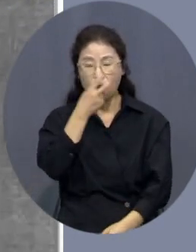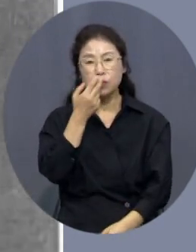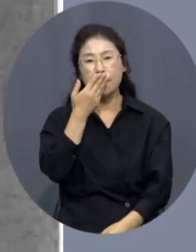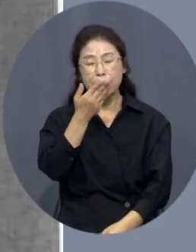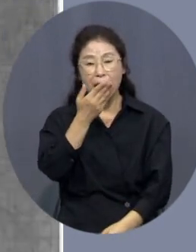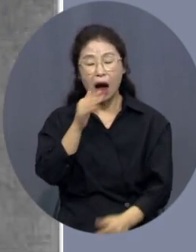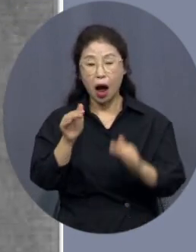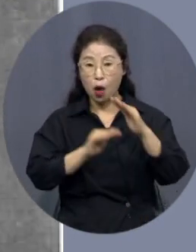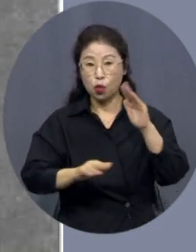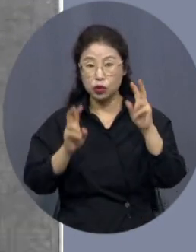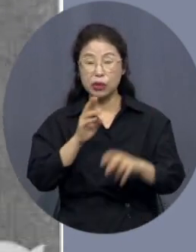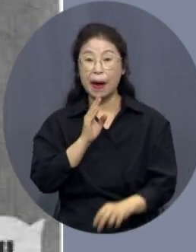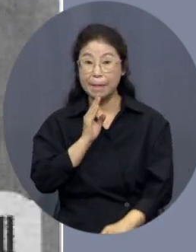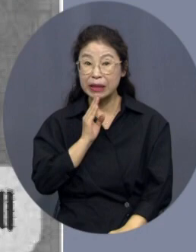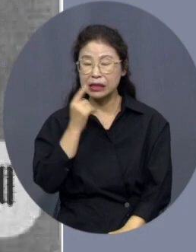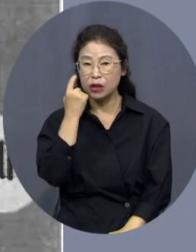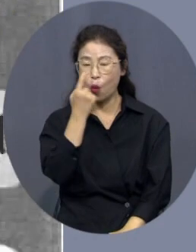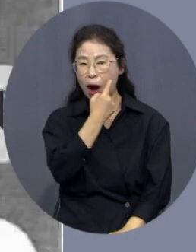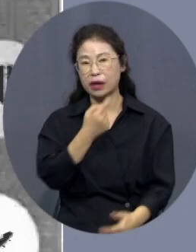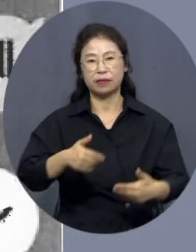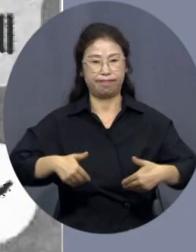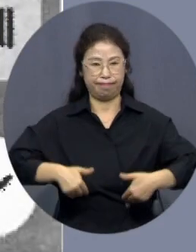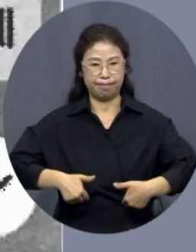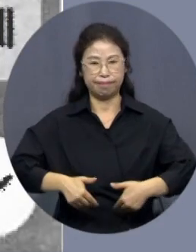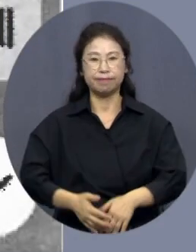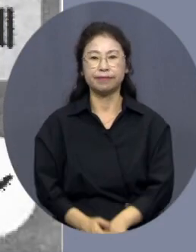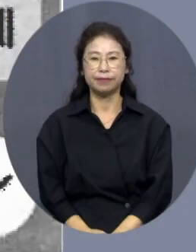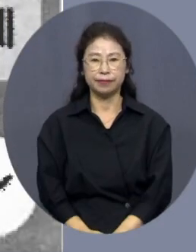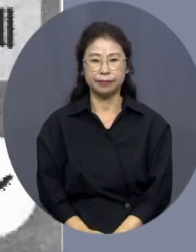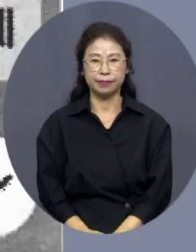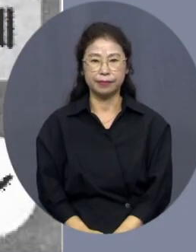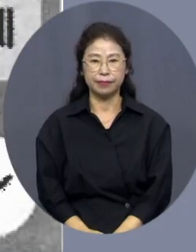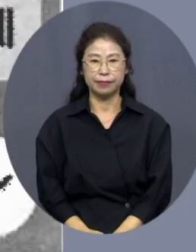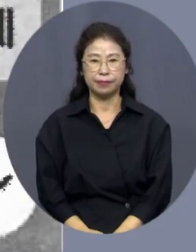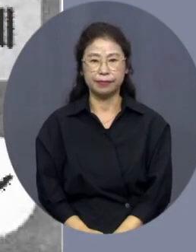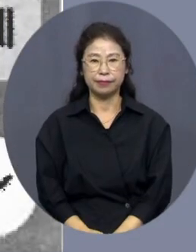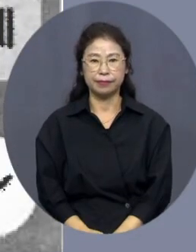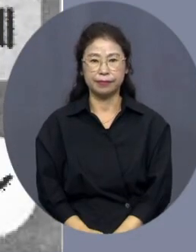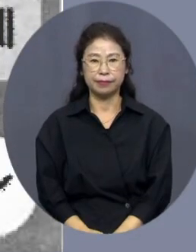업체인지 확인하라고 당부했습니다 MBC 뉴스 홍수현